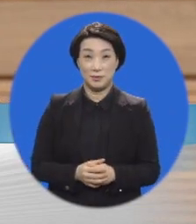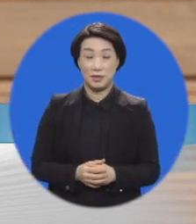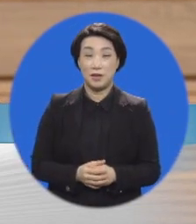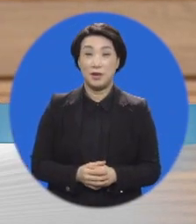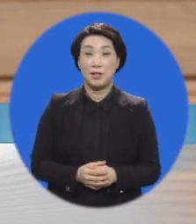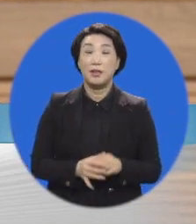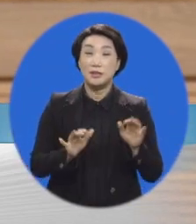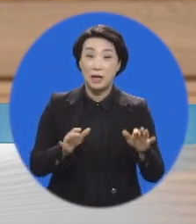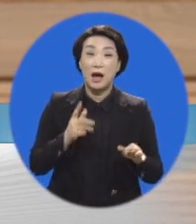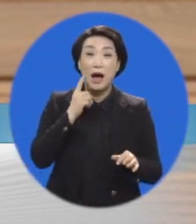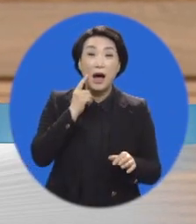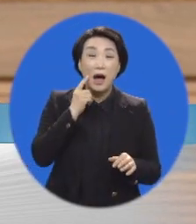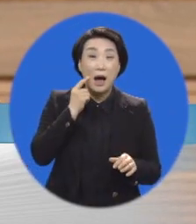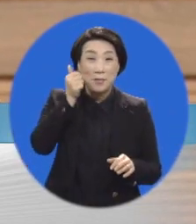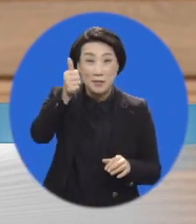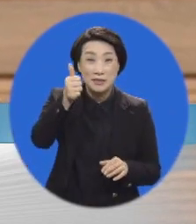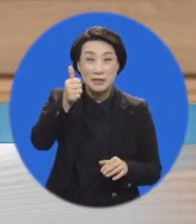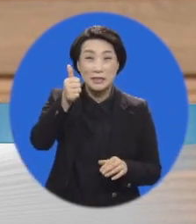아버지께서